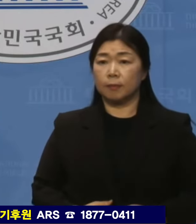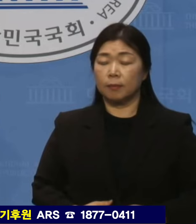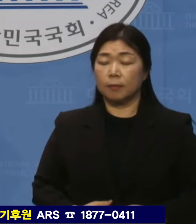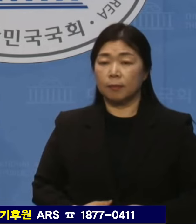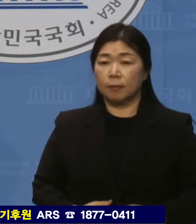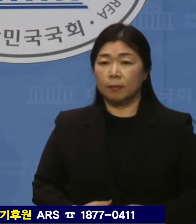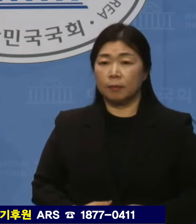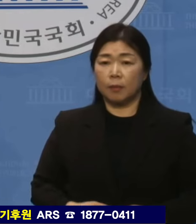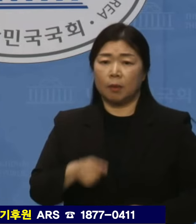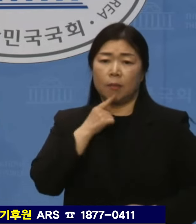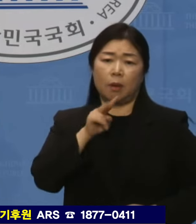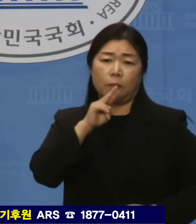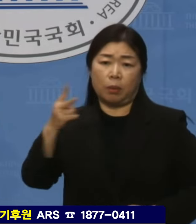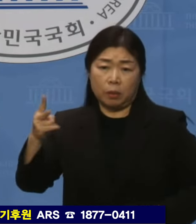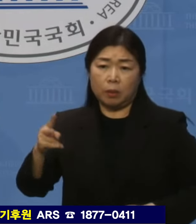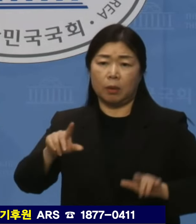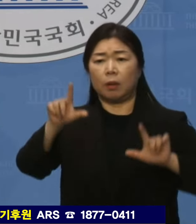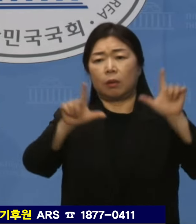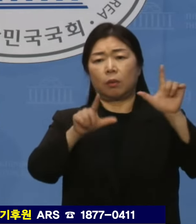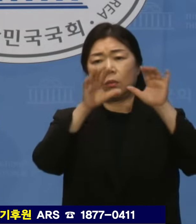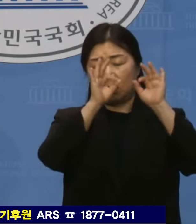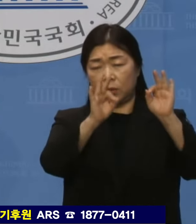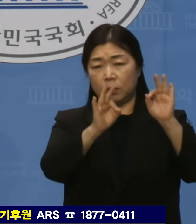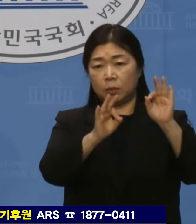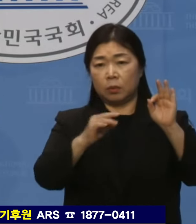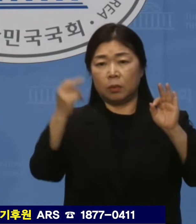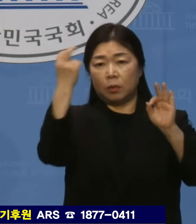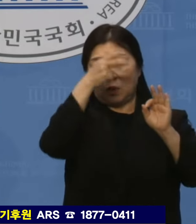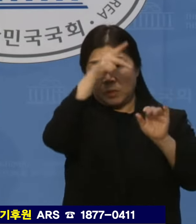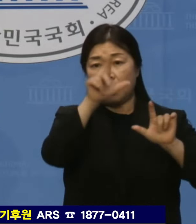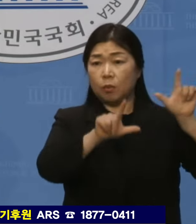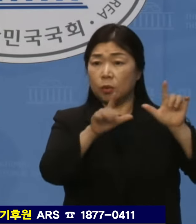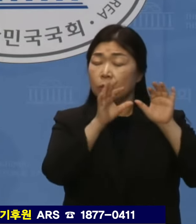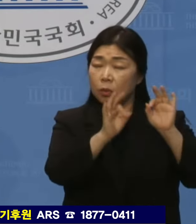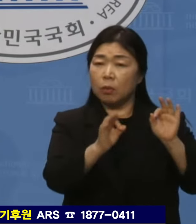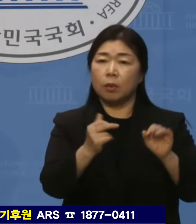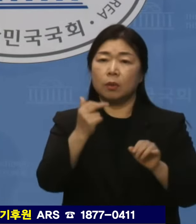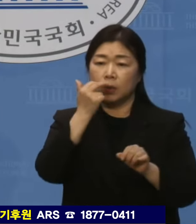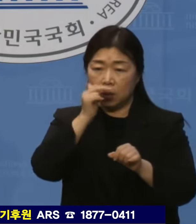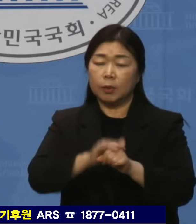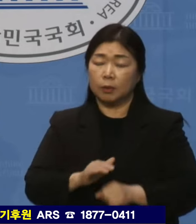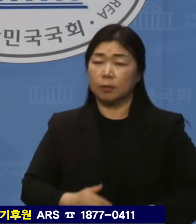손바닥 뒤집듯 태도를 바꾸는 검찰의 행태가 어이없습니다.